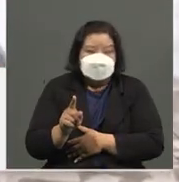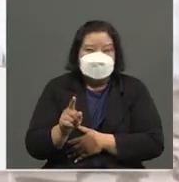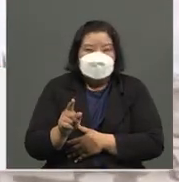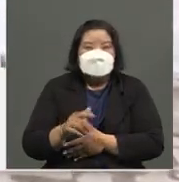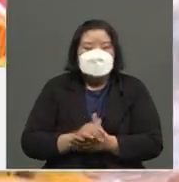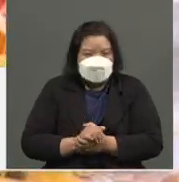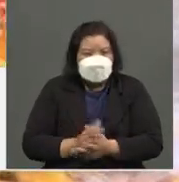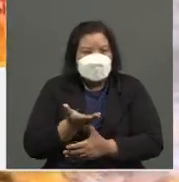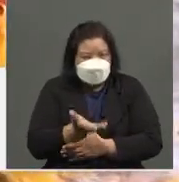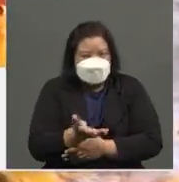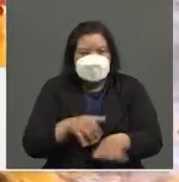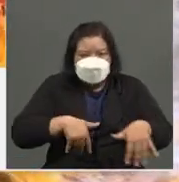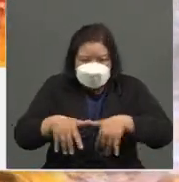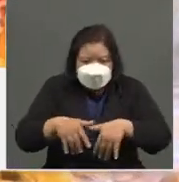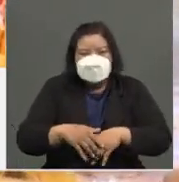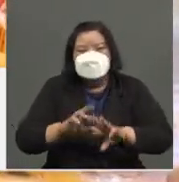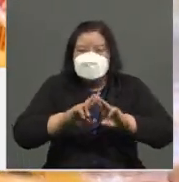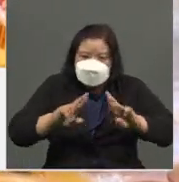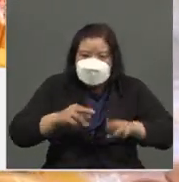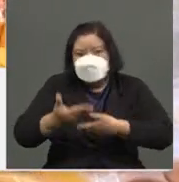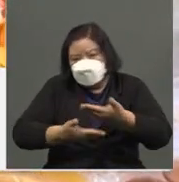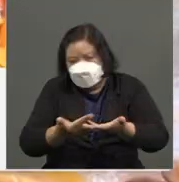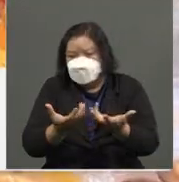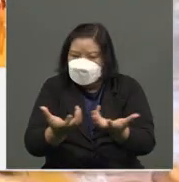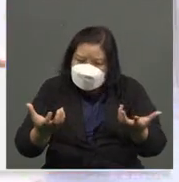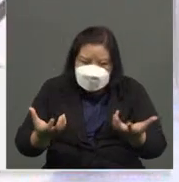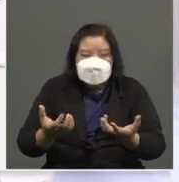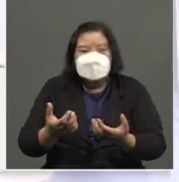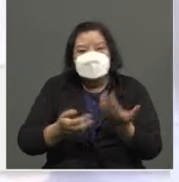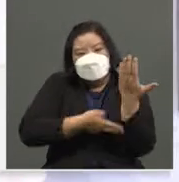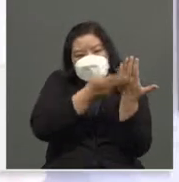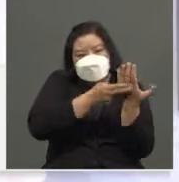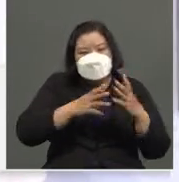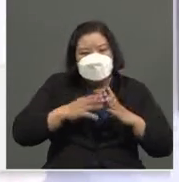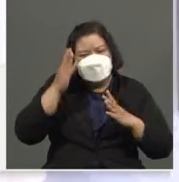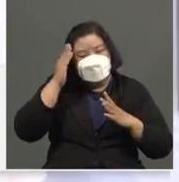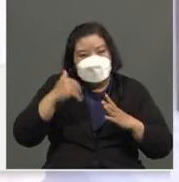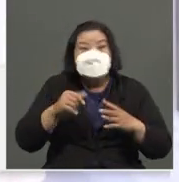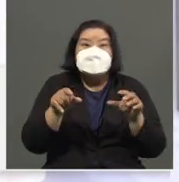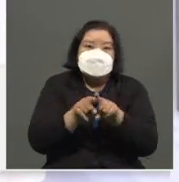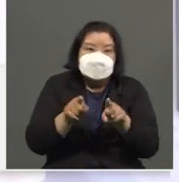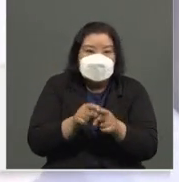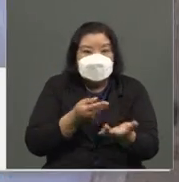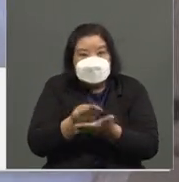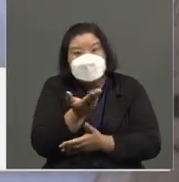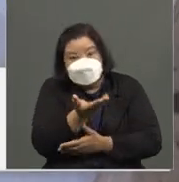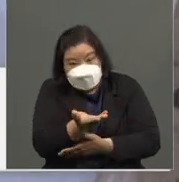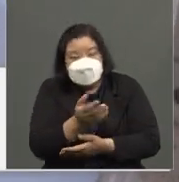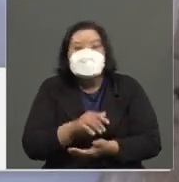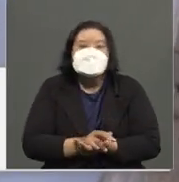ช่วงนี้ประชาชนผู้ประกอบการร้านค้าร้านอาหารหรือโรงแรมเนี่ยต่างออกมาเลือกซื้อโคมยี่เป็ง